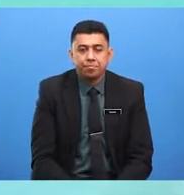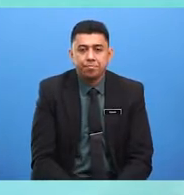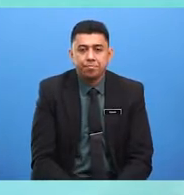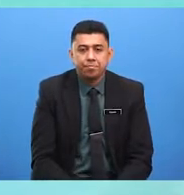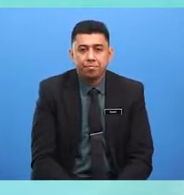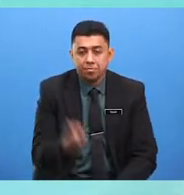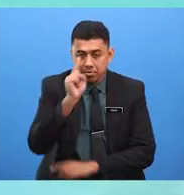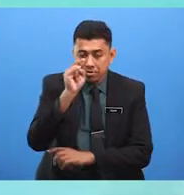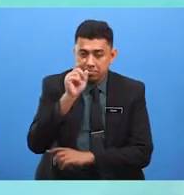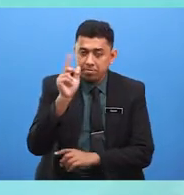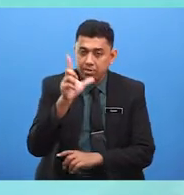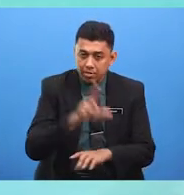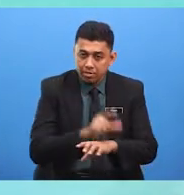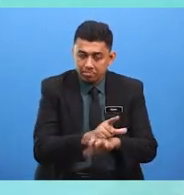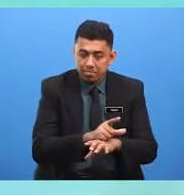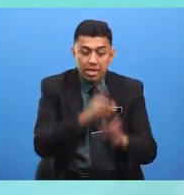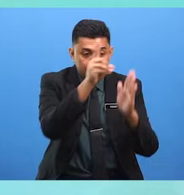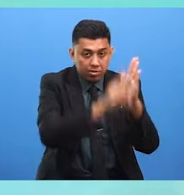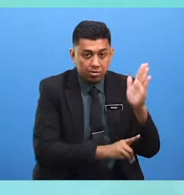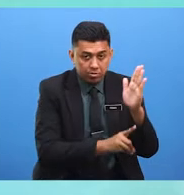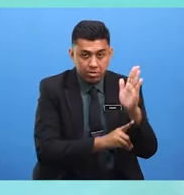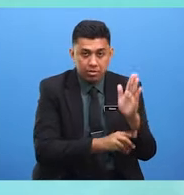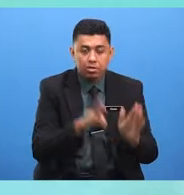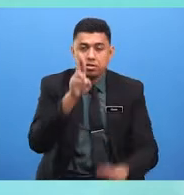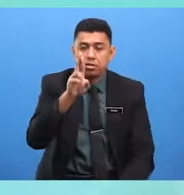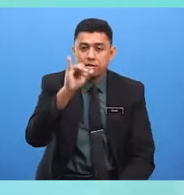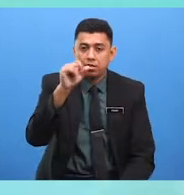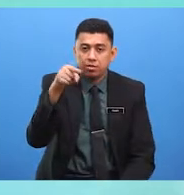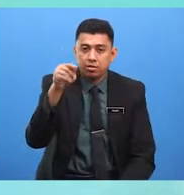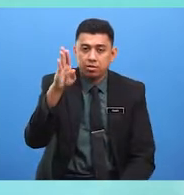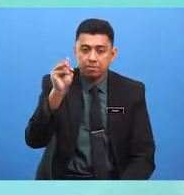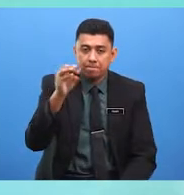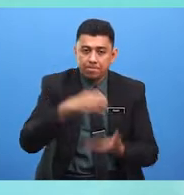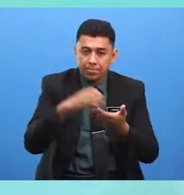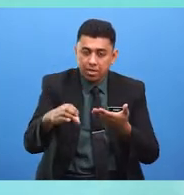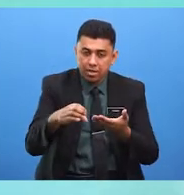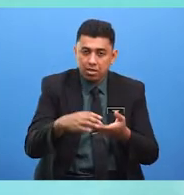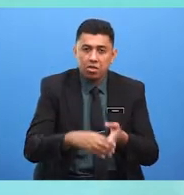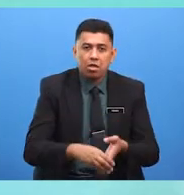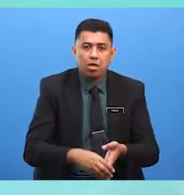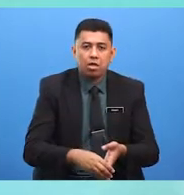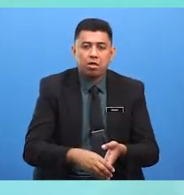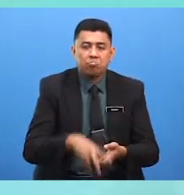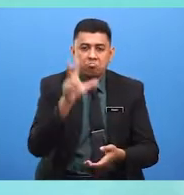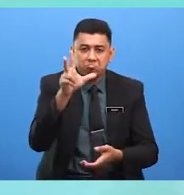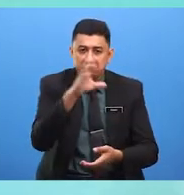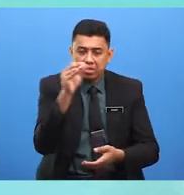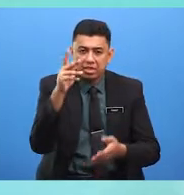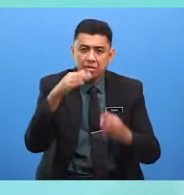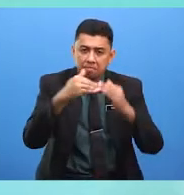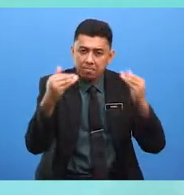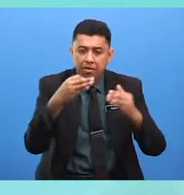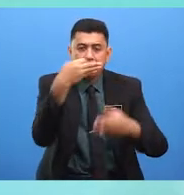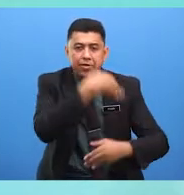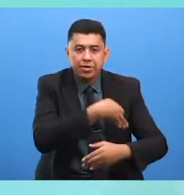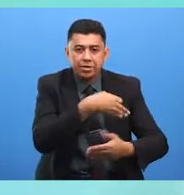mereka les masih kemelesetan Rizap tunai Riza bercanon dan kada Faidah diturunkan Beli surat